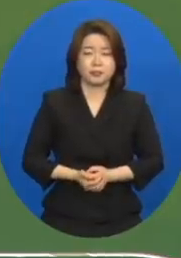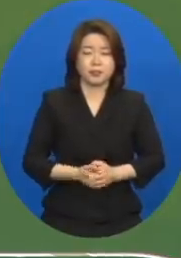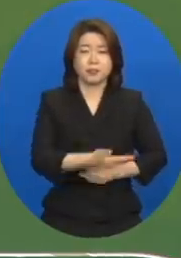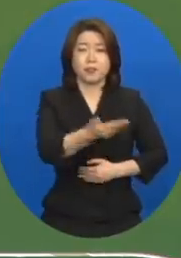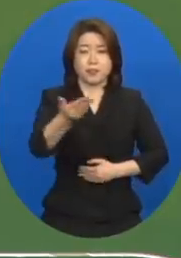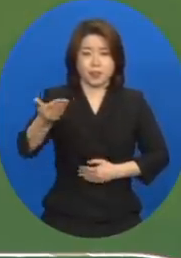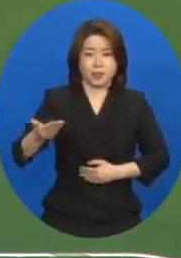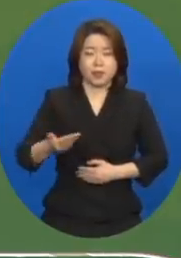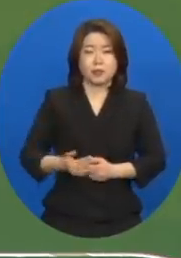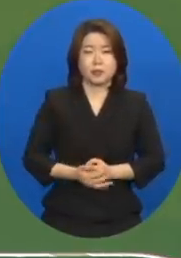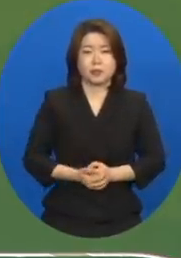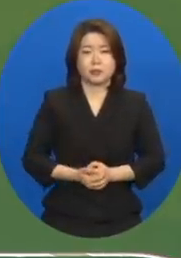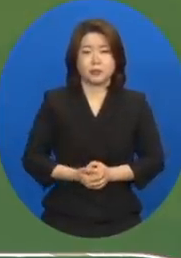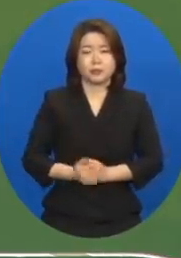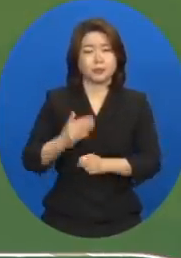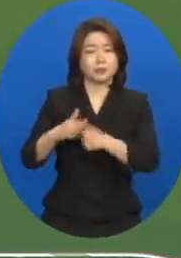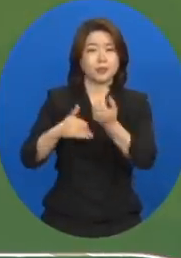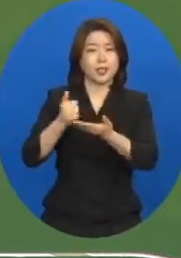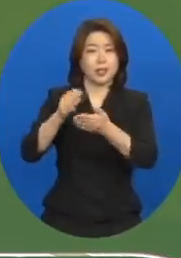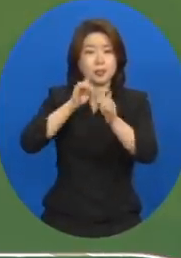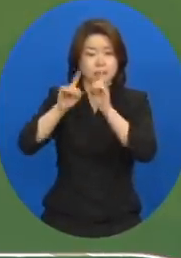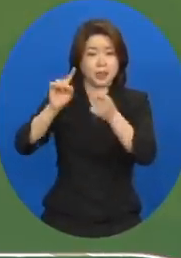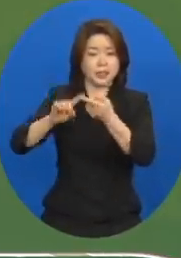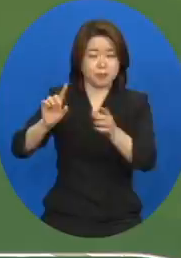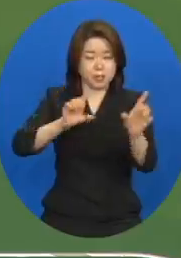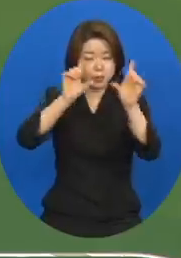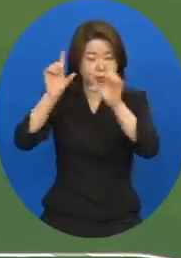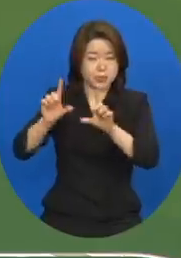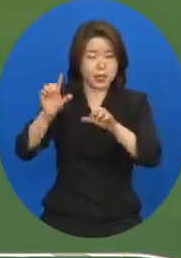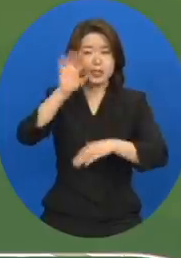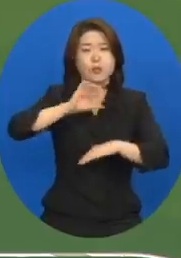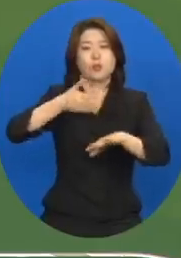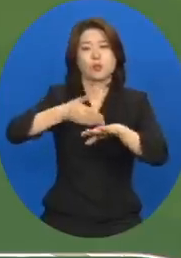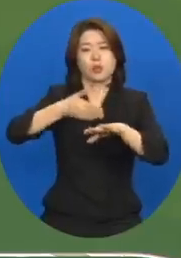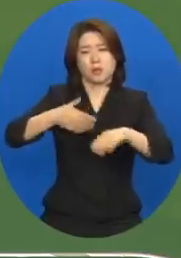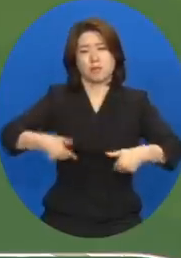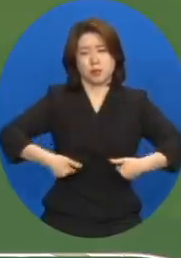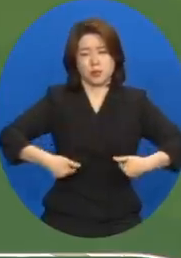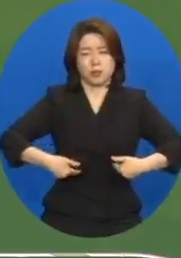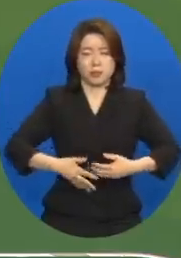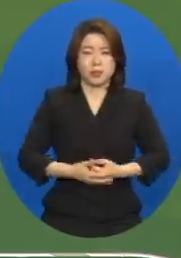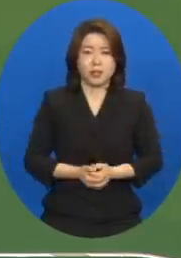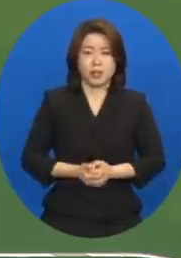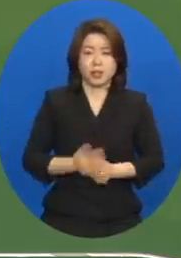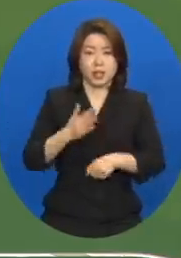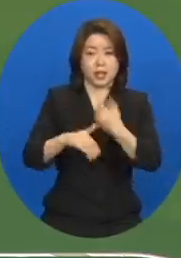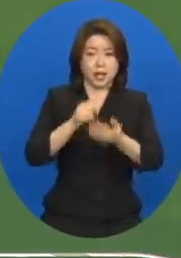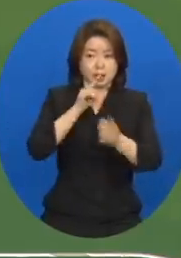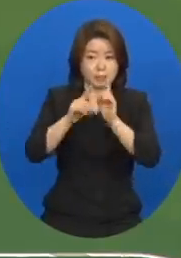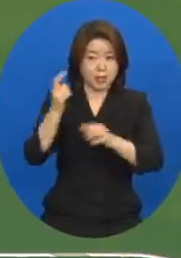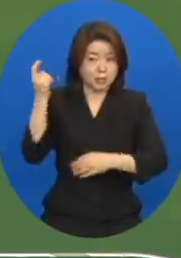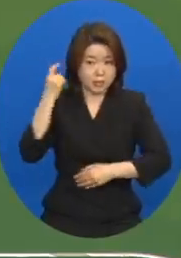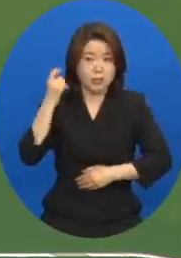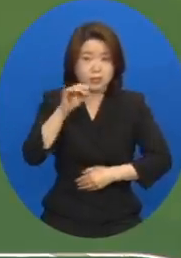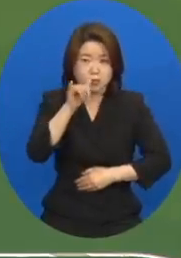여러분, 하나님의 말씀대로 사는 훈련이 필요합니다. 하나님의 말씀은